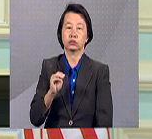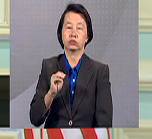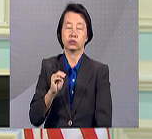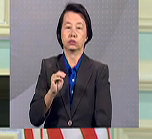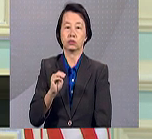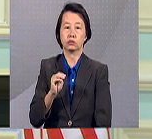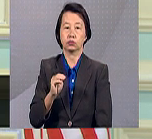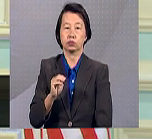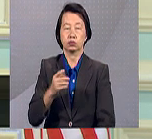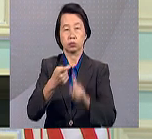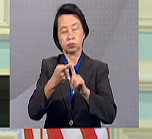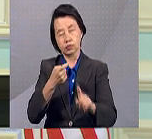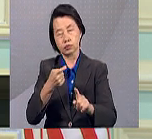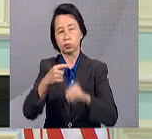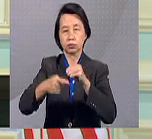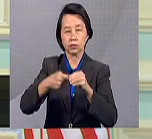KKM. Dari segi